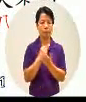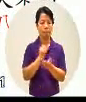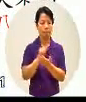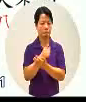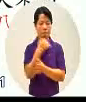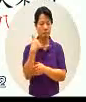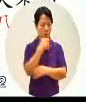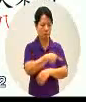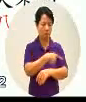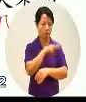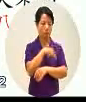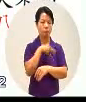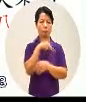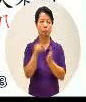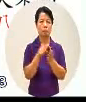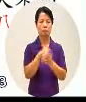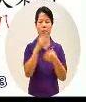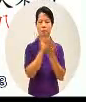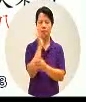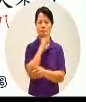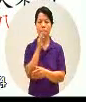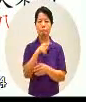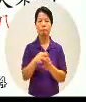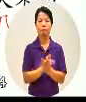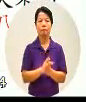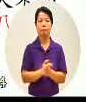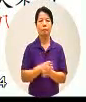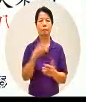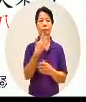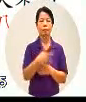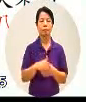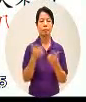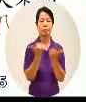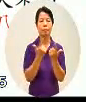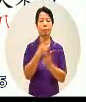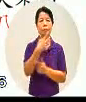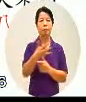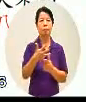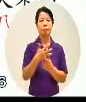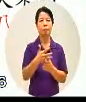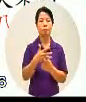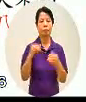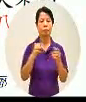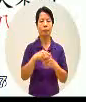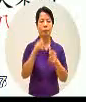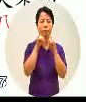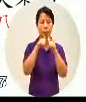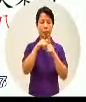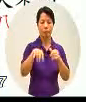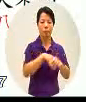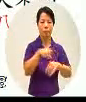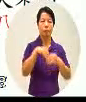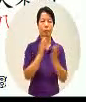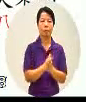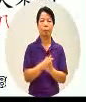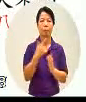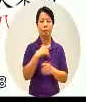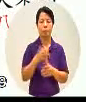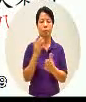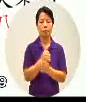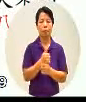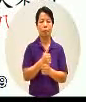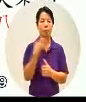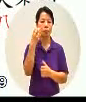啊。哦，啊这爱河为八卦寮那边，是块龙种温沼，爱经过这个桥，较老入去